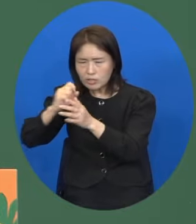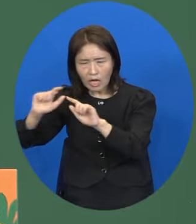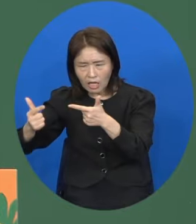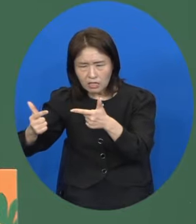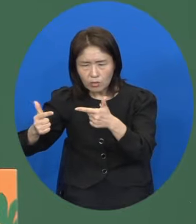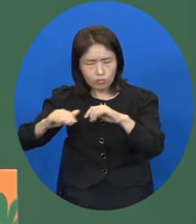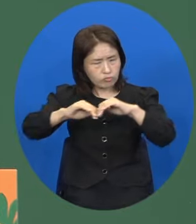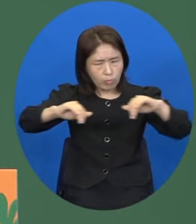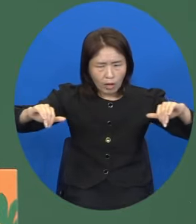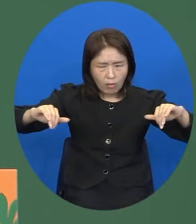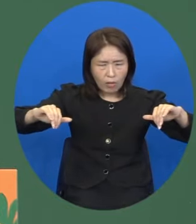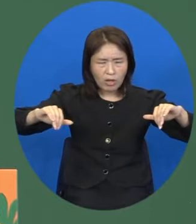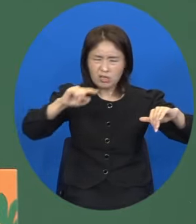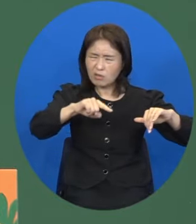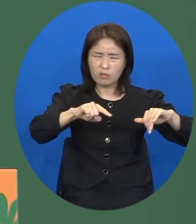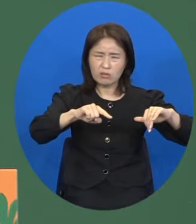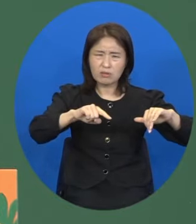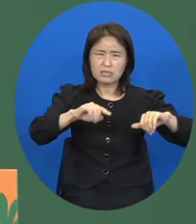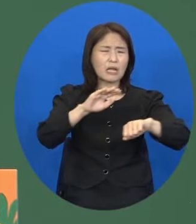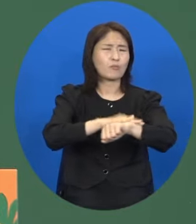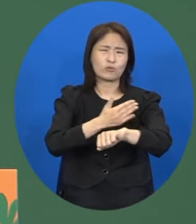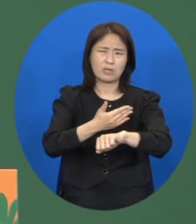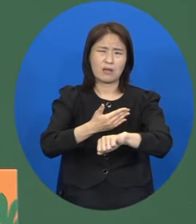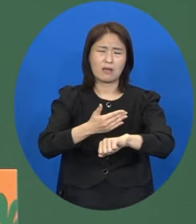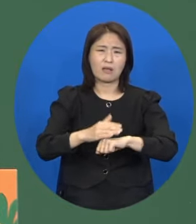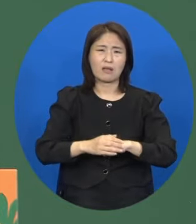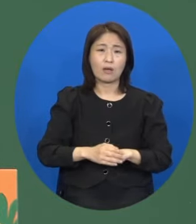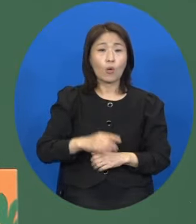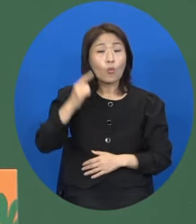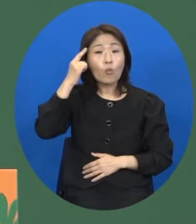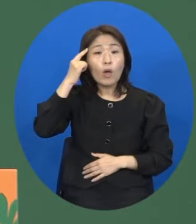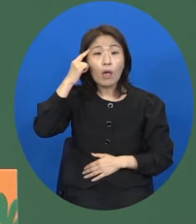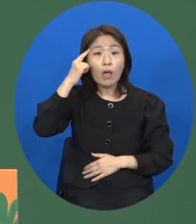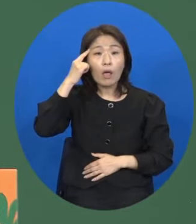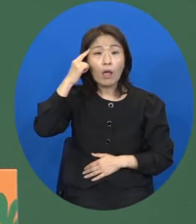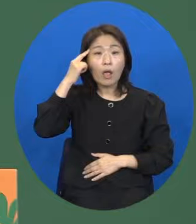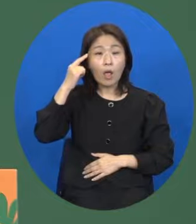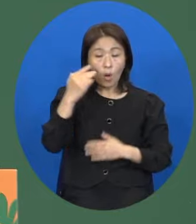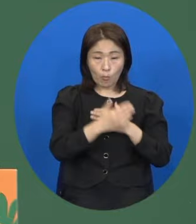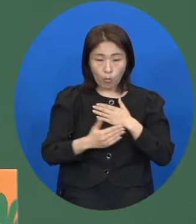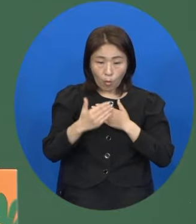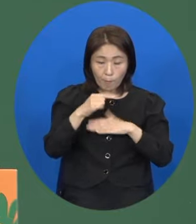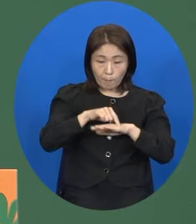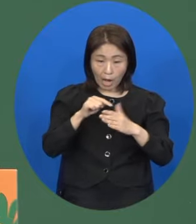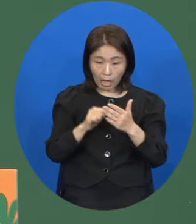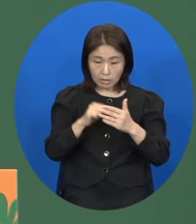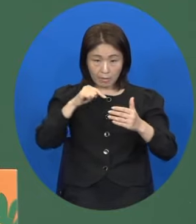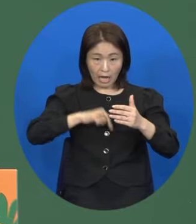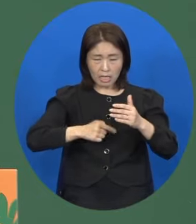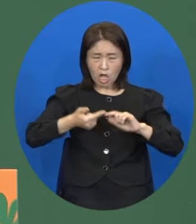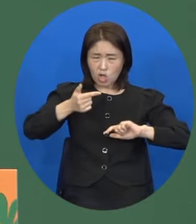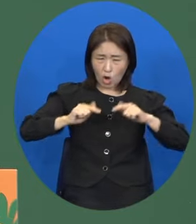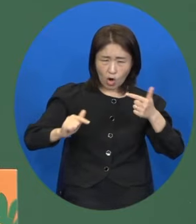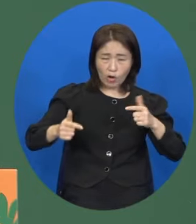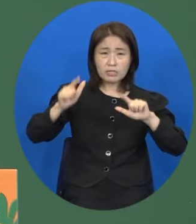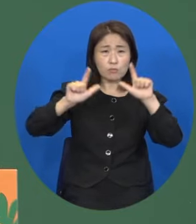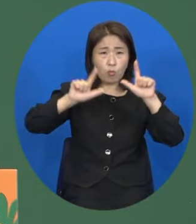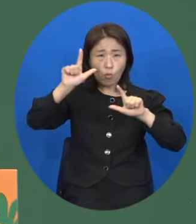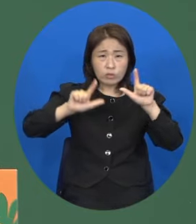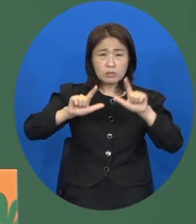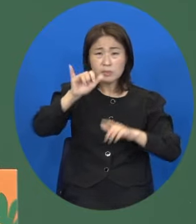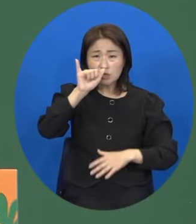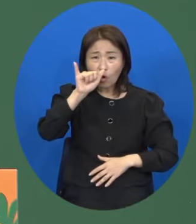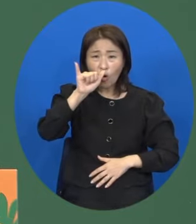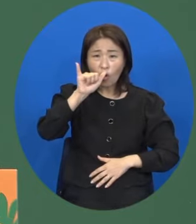것은 옳지 못합니다. 왜냐하면 우리 몸과 마음에는 다양한 측면이 있기 때문에 한 요소만 뽑아서